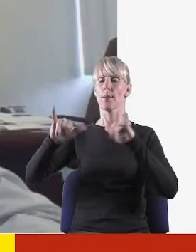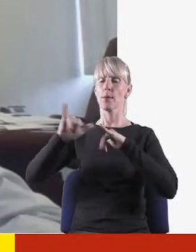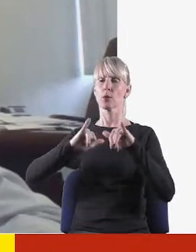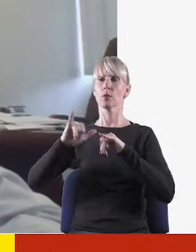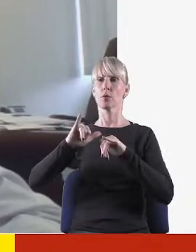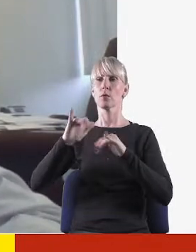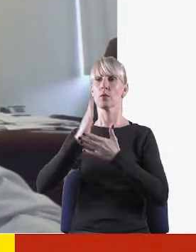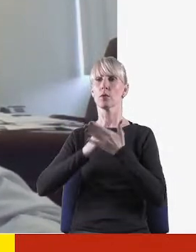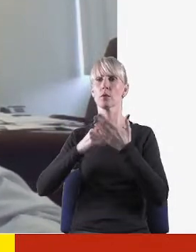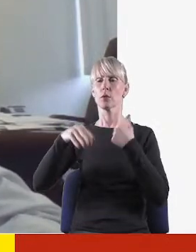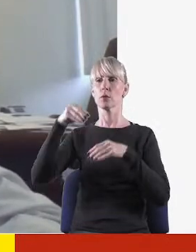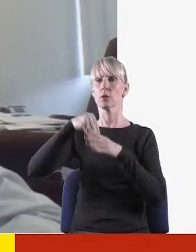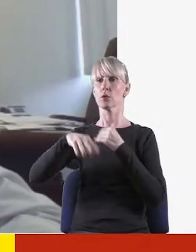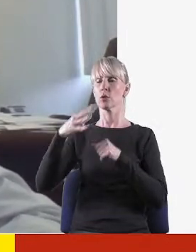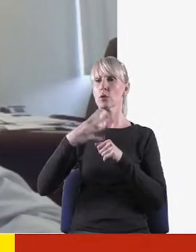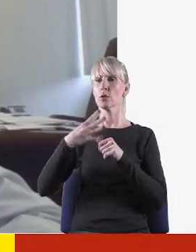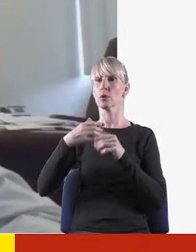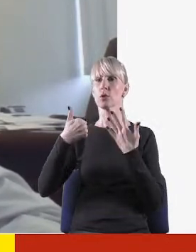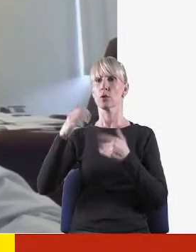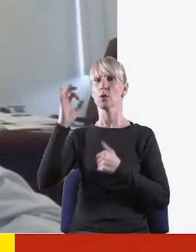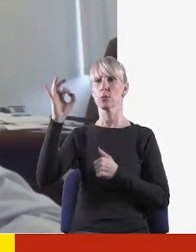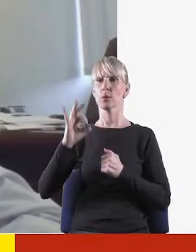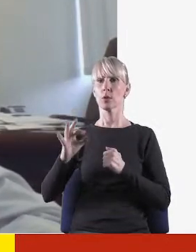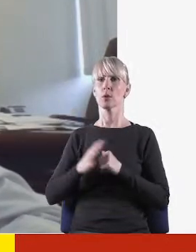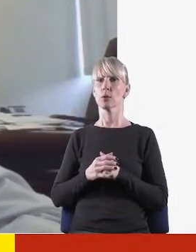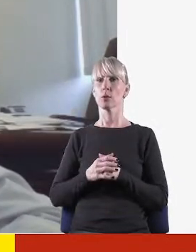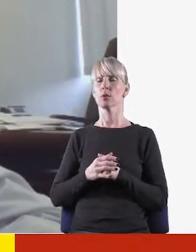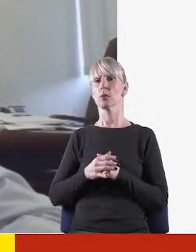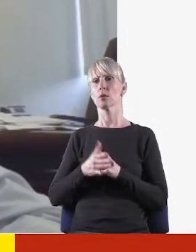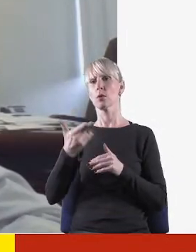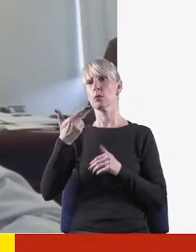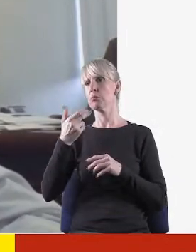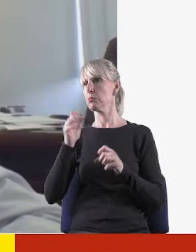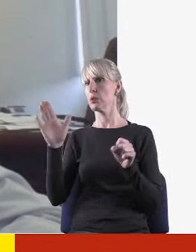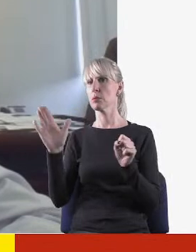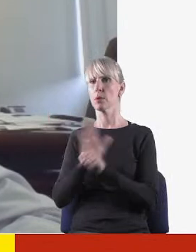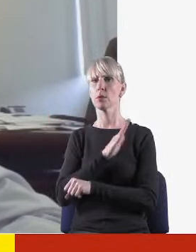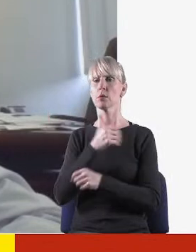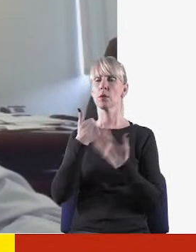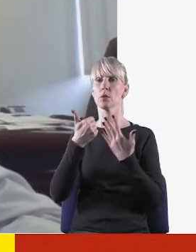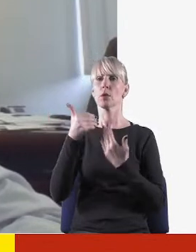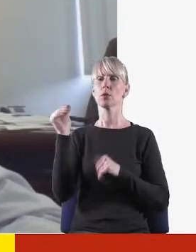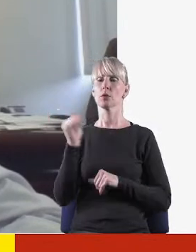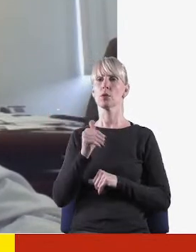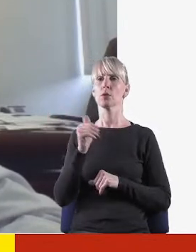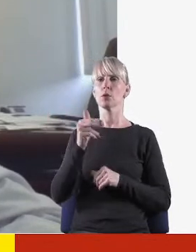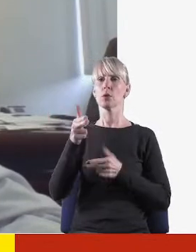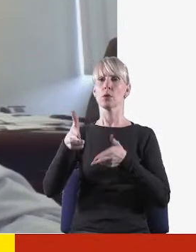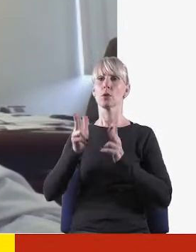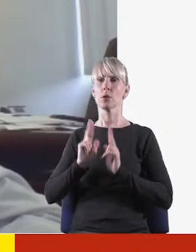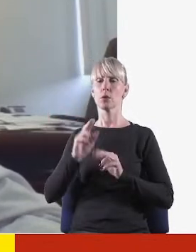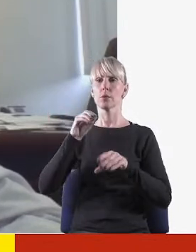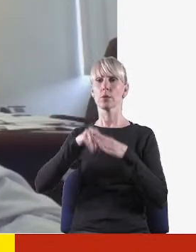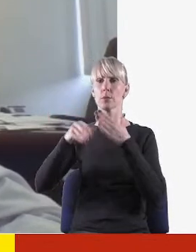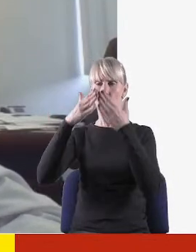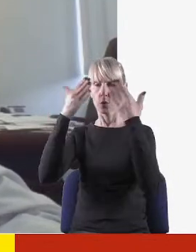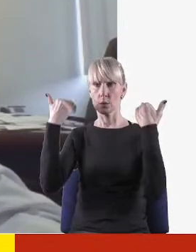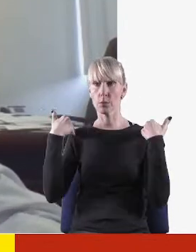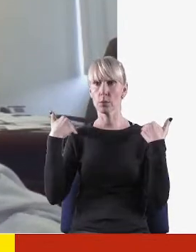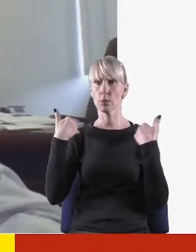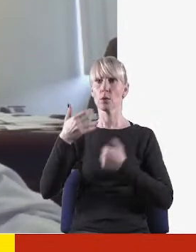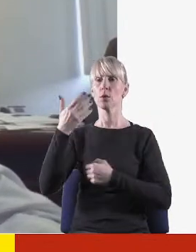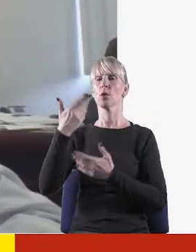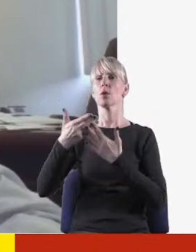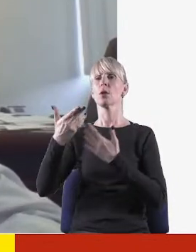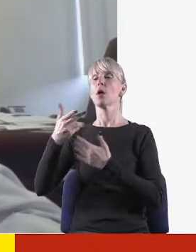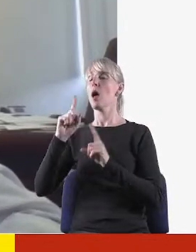miał 46%, to jest niecałe 6 tysięcy łóżek w szpitalach. Uniwersytet